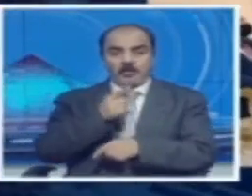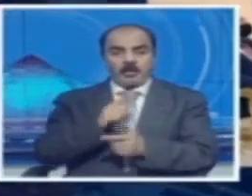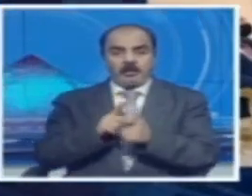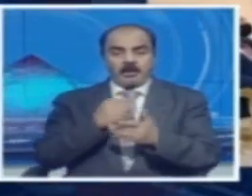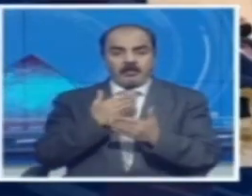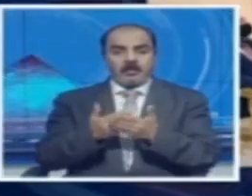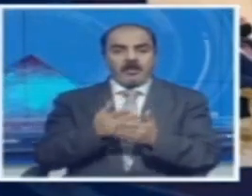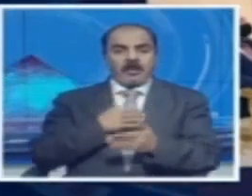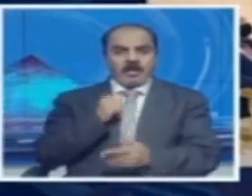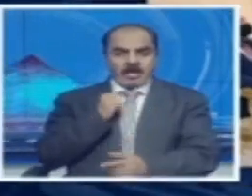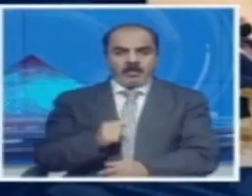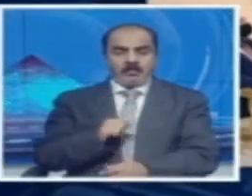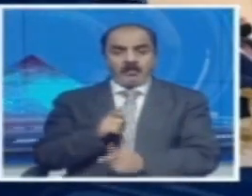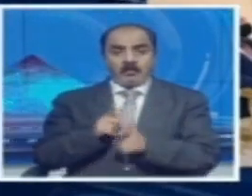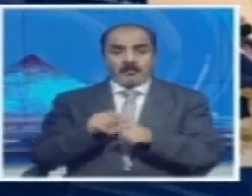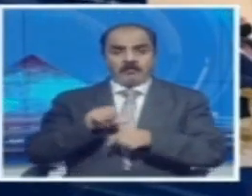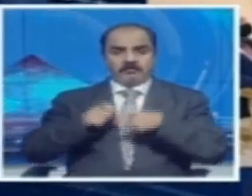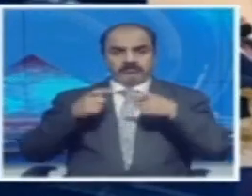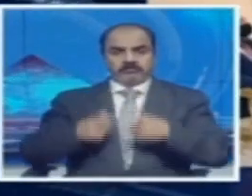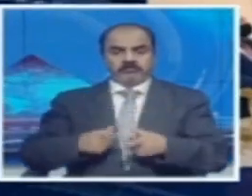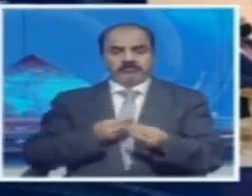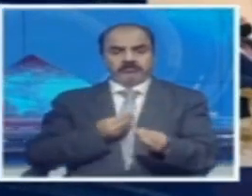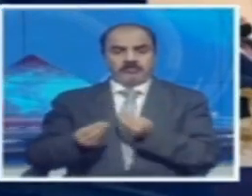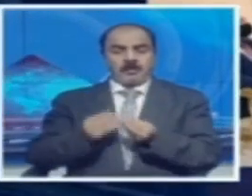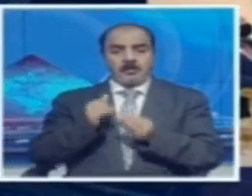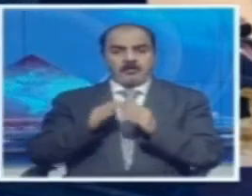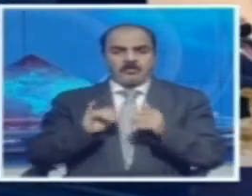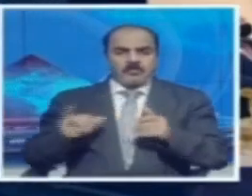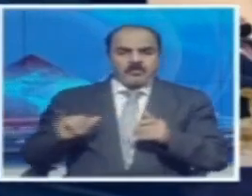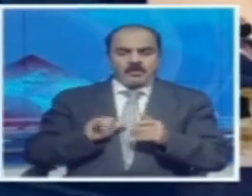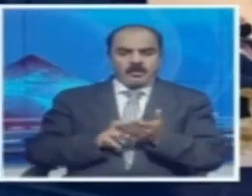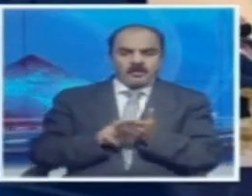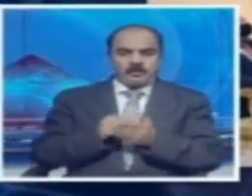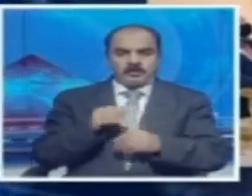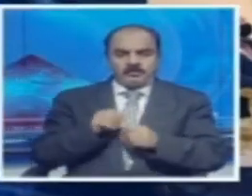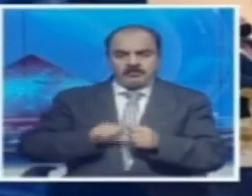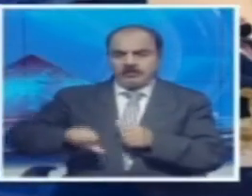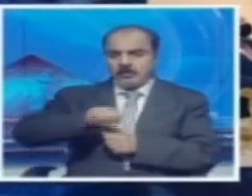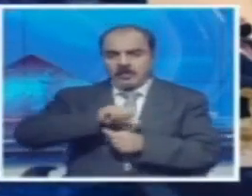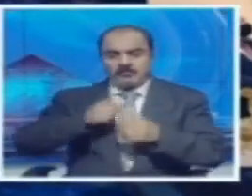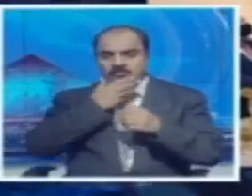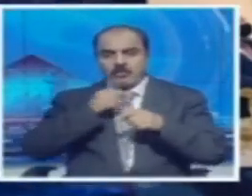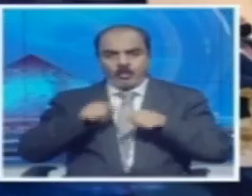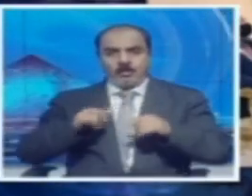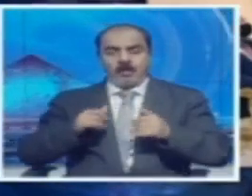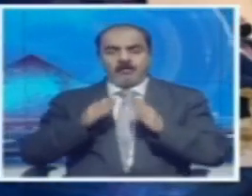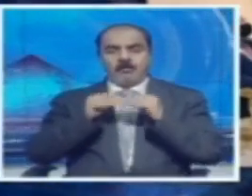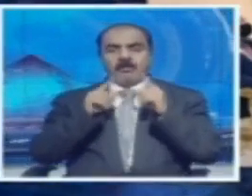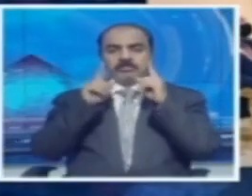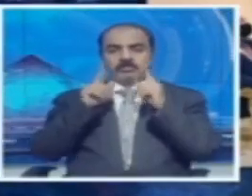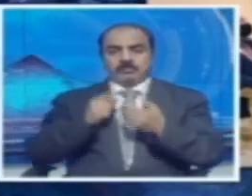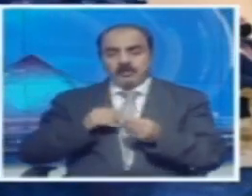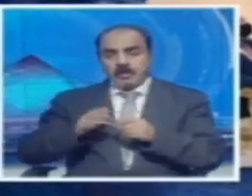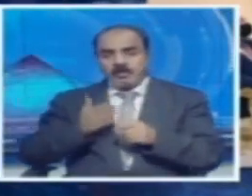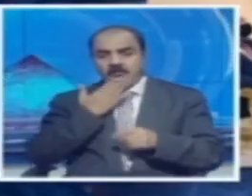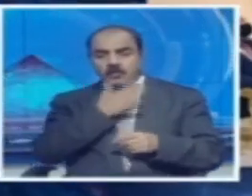المركزية الأمريكية على اعتماد الإدارة الأمريكية على الدور المصري الفاعل والمحوري في منطقة الشرق الأوسط وشمال